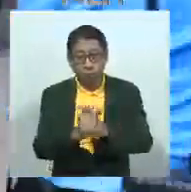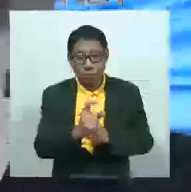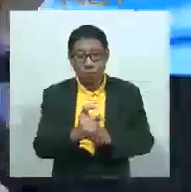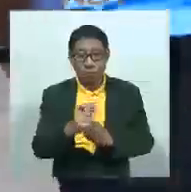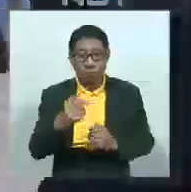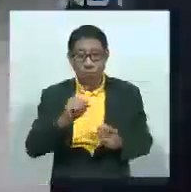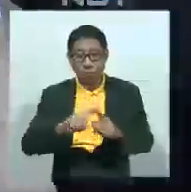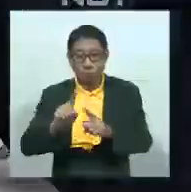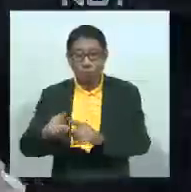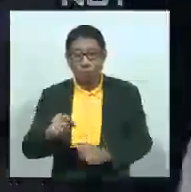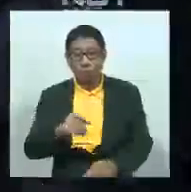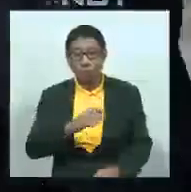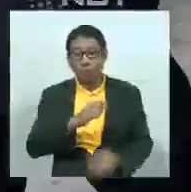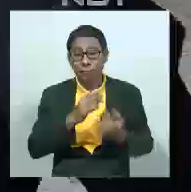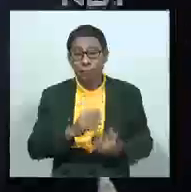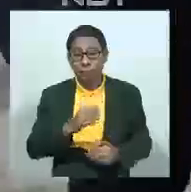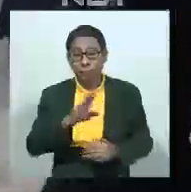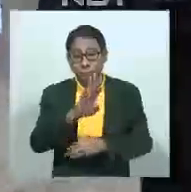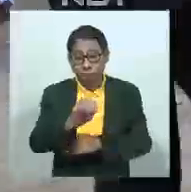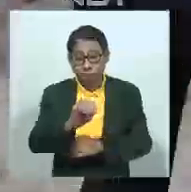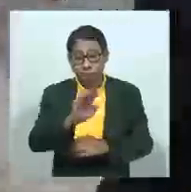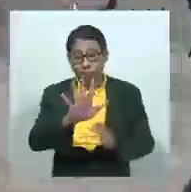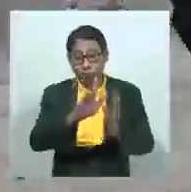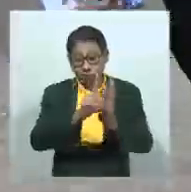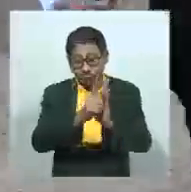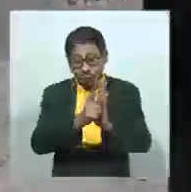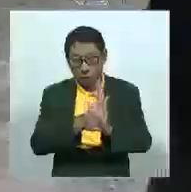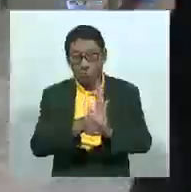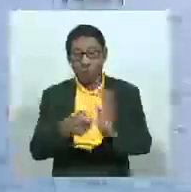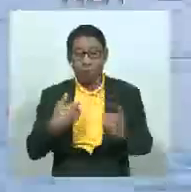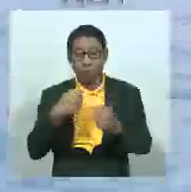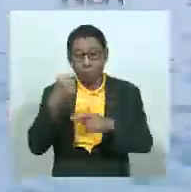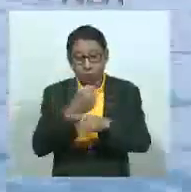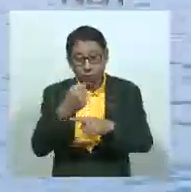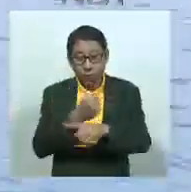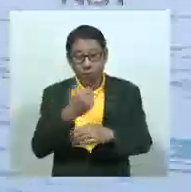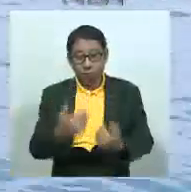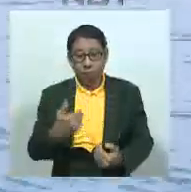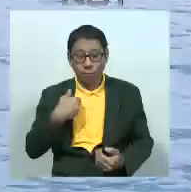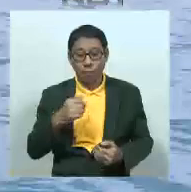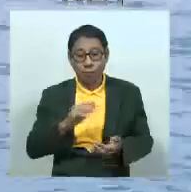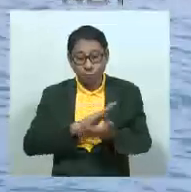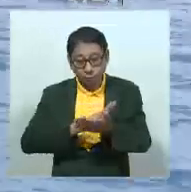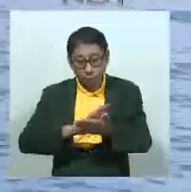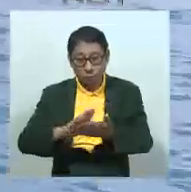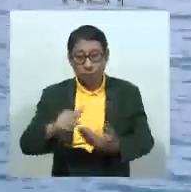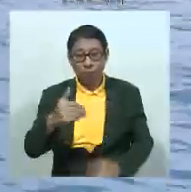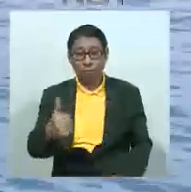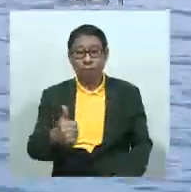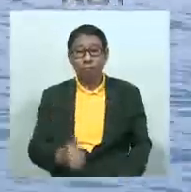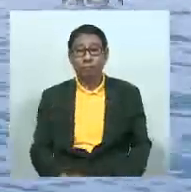เป็นไปอย่างสมจริงภายในเวลา45นาทีซึ่งผลการฝึกซ้อมวันนี้ก็เป็นไปด้วยความเรียบร้อยนะคะ